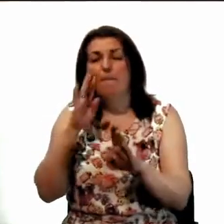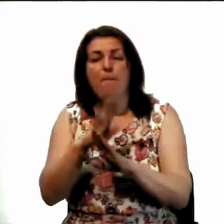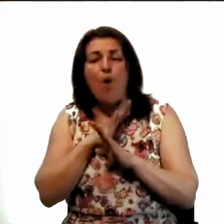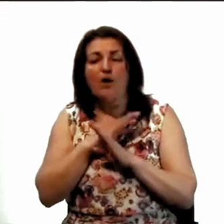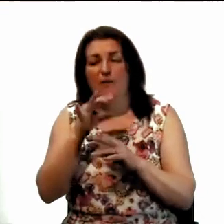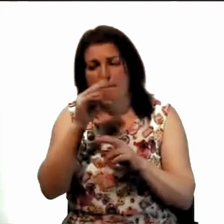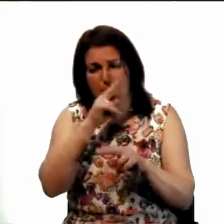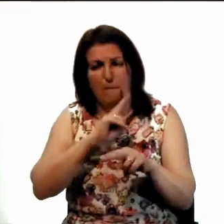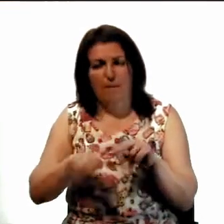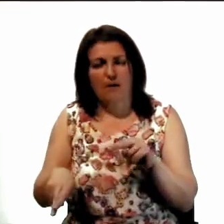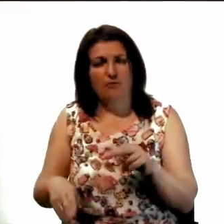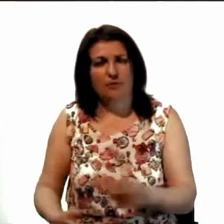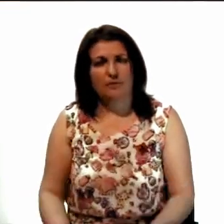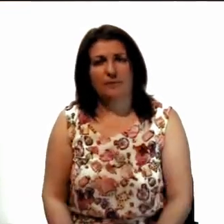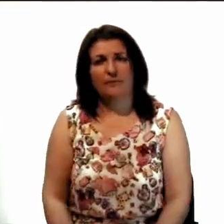пропавшим.